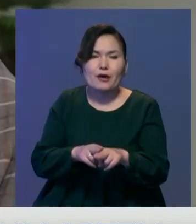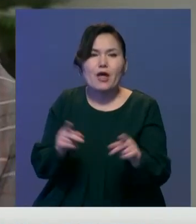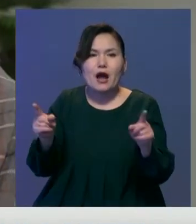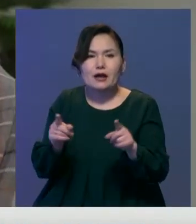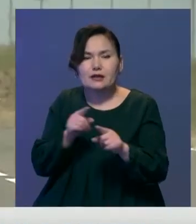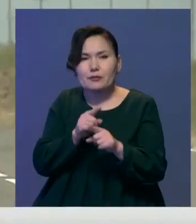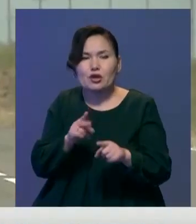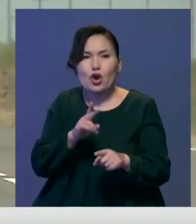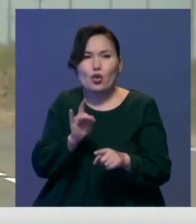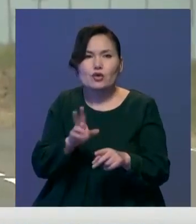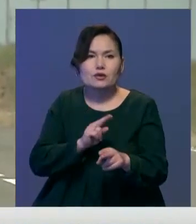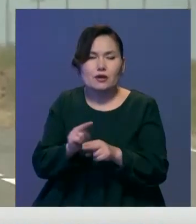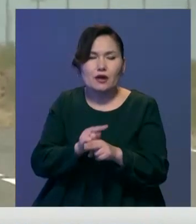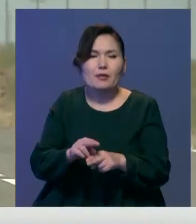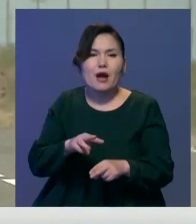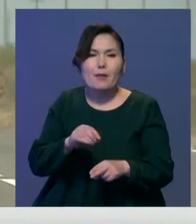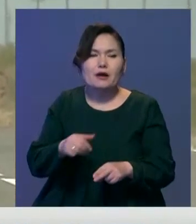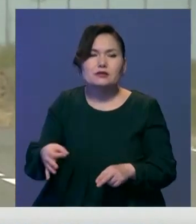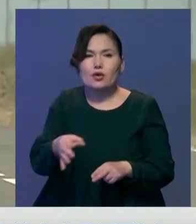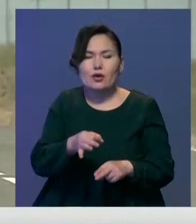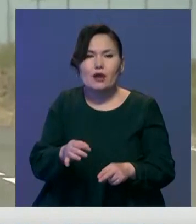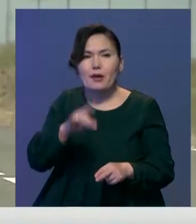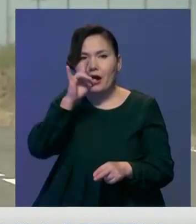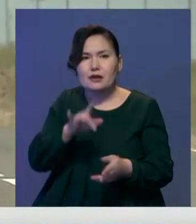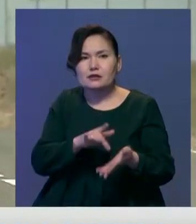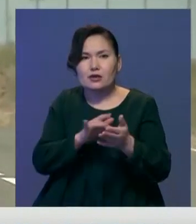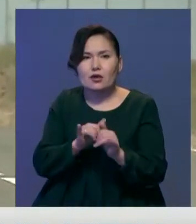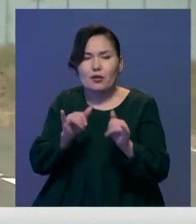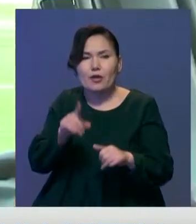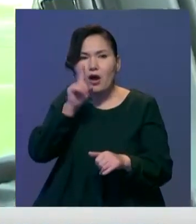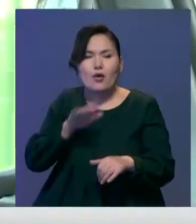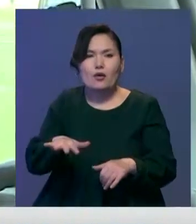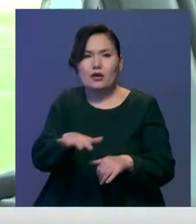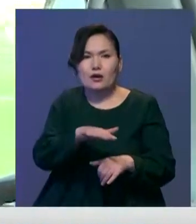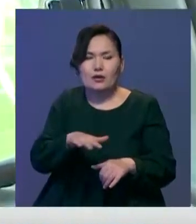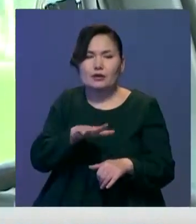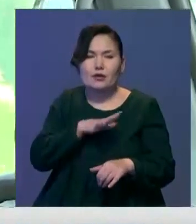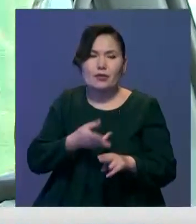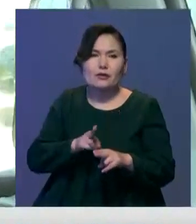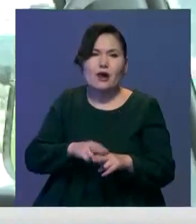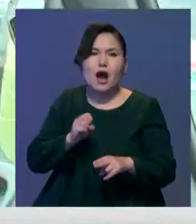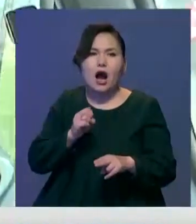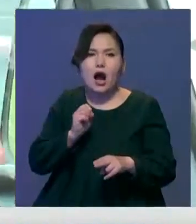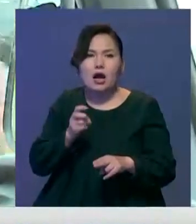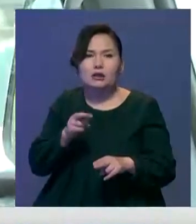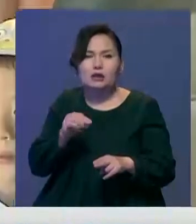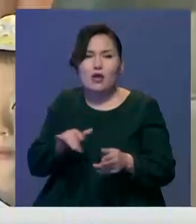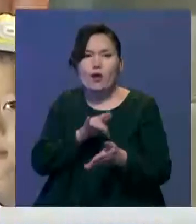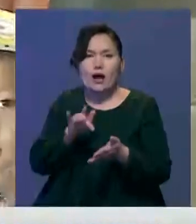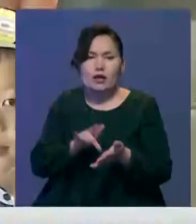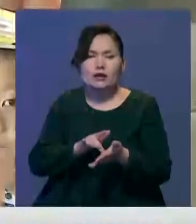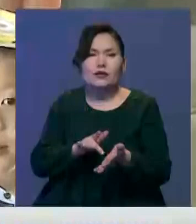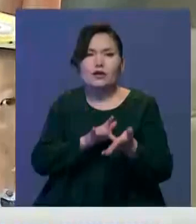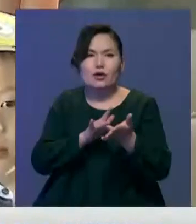курстар ұйымдастырамыз. Маңғыстау еліміздегі туризмді дамытуға қолайлы аймақтардың үздік ондығына кіреді. Ақтау қаласында жағажай туризмін,